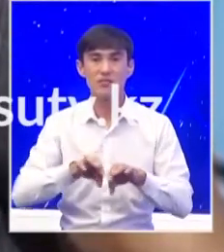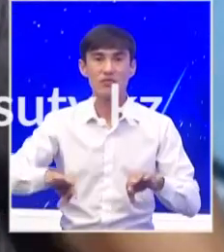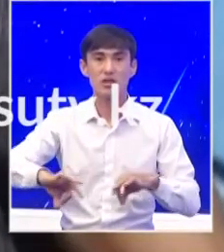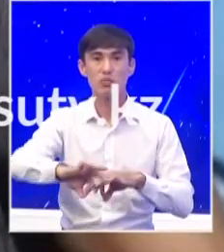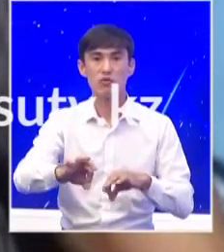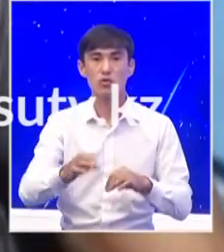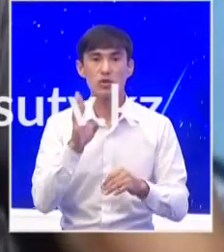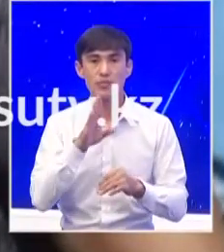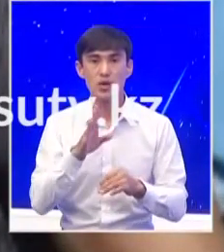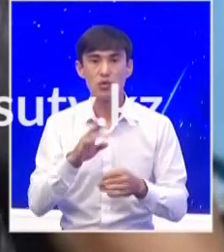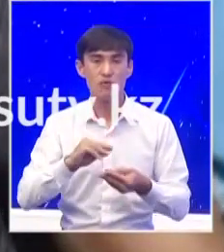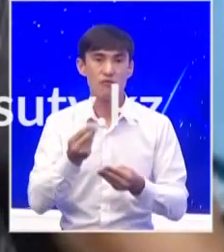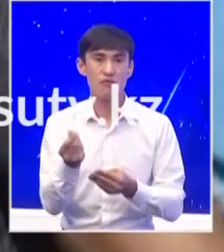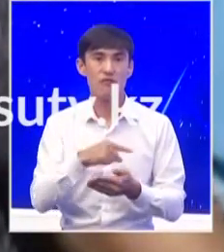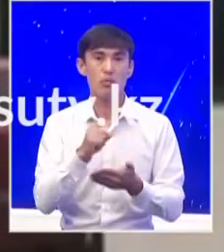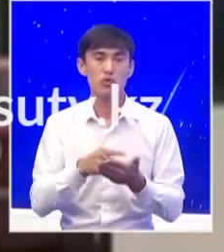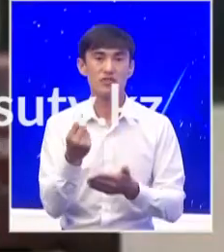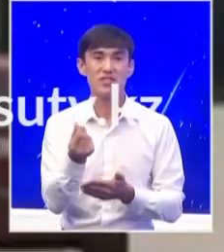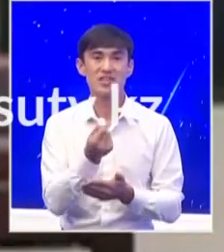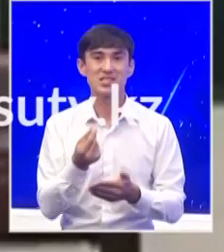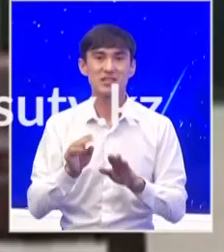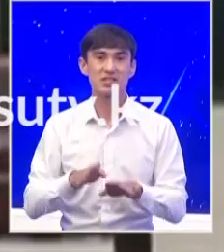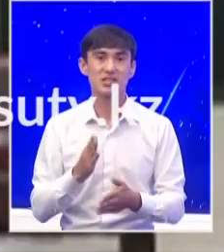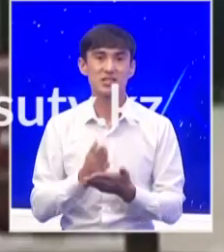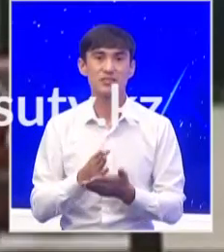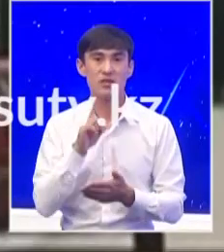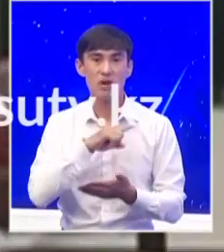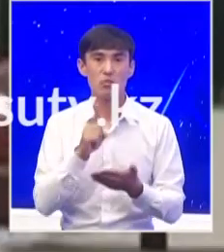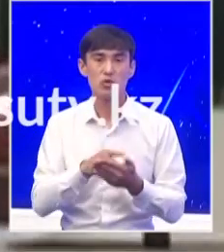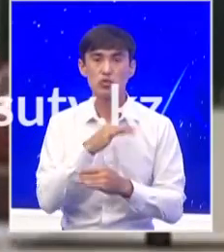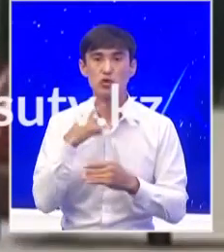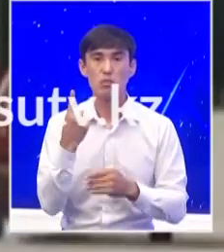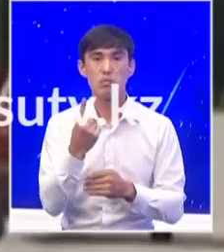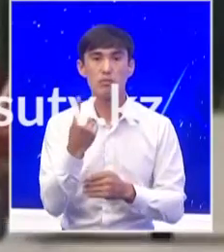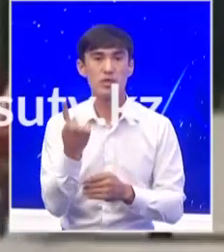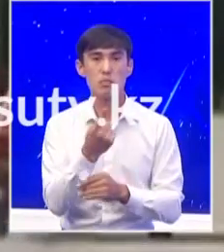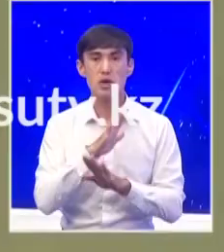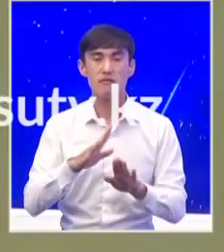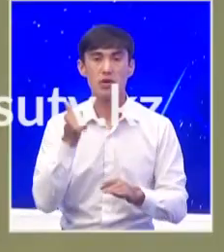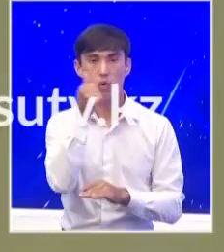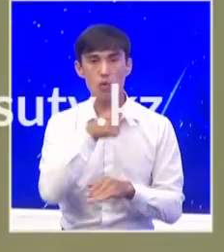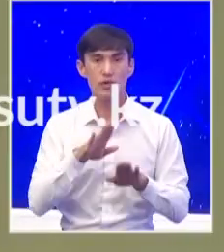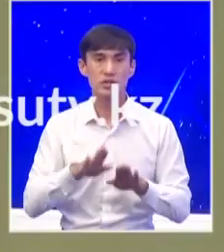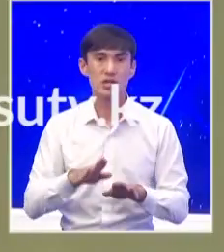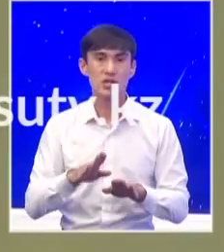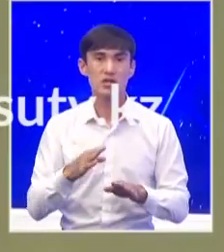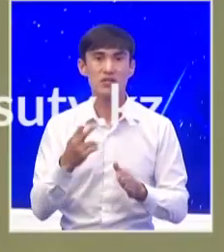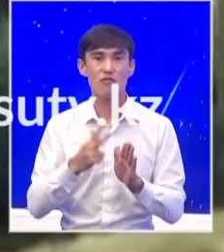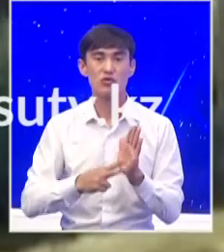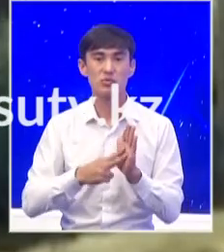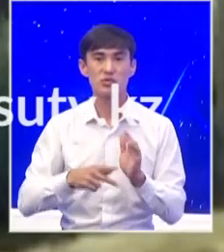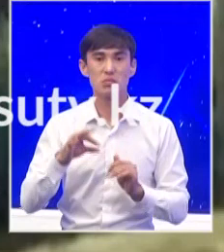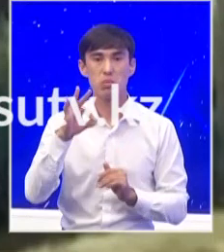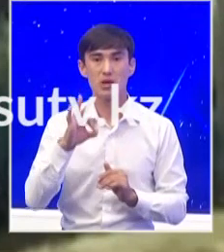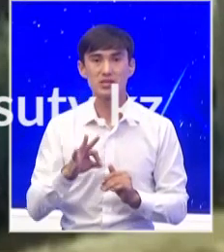финансирования. Вопрос дефицита качественной питьевой воды в регионе стоит уже не первый год. На сегодняшний день лишь